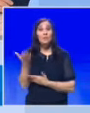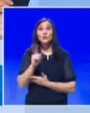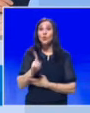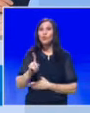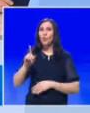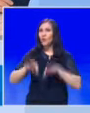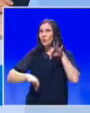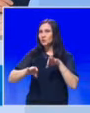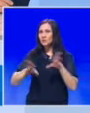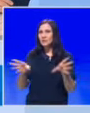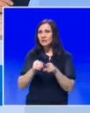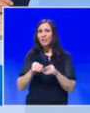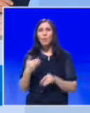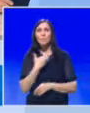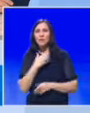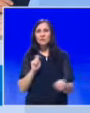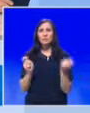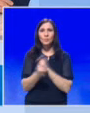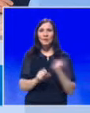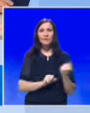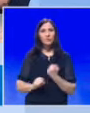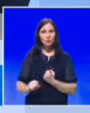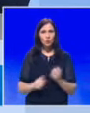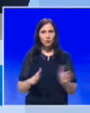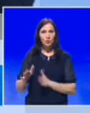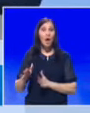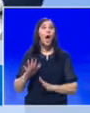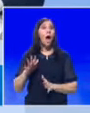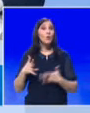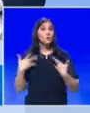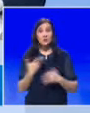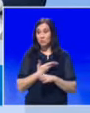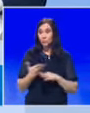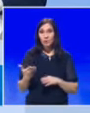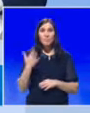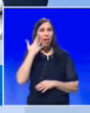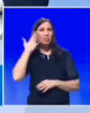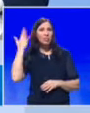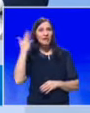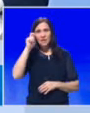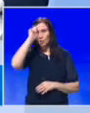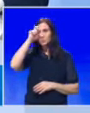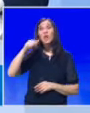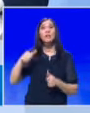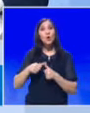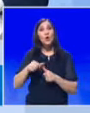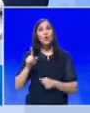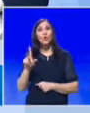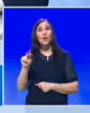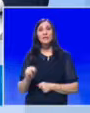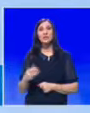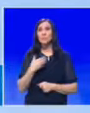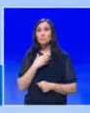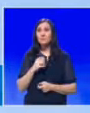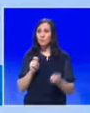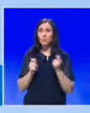които гласувахте заедно с Пеевски промените в Конституцията. Ако искате да продължим тезата на господин Лорер, който каза, че господин Пеевски се